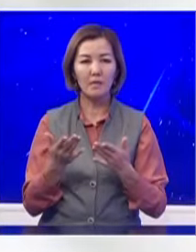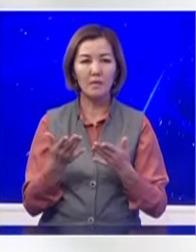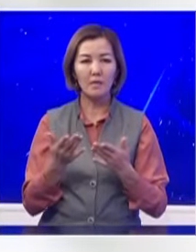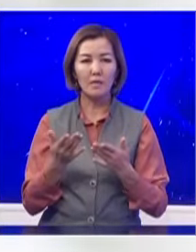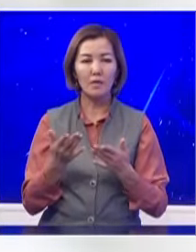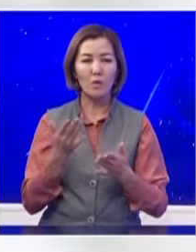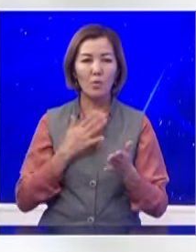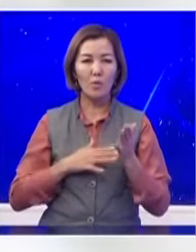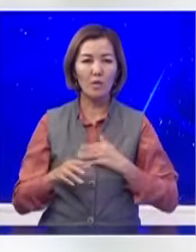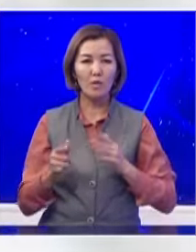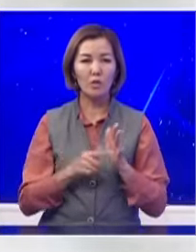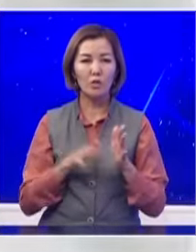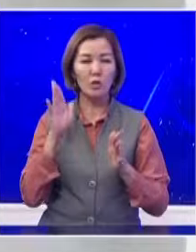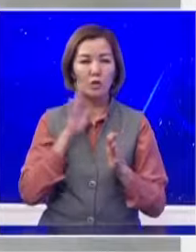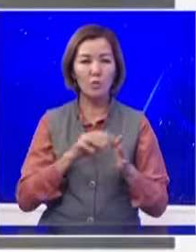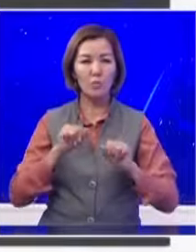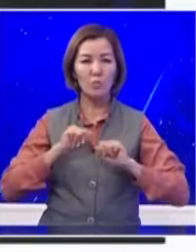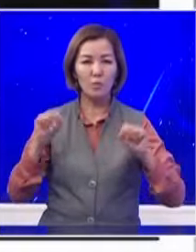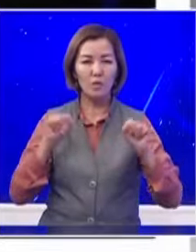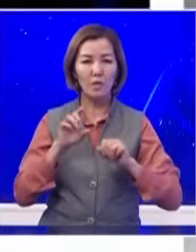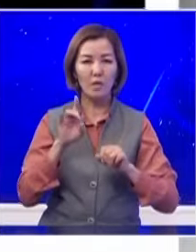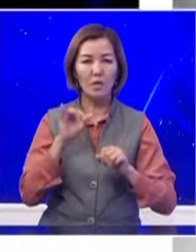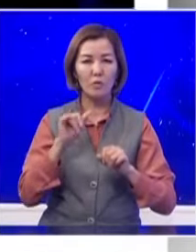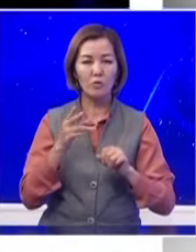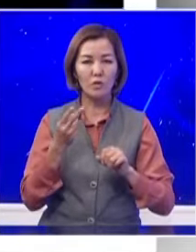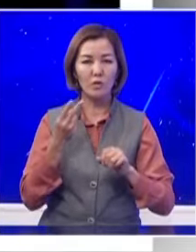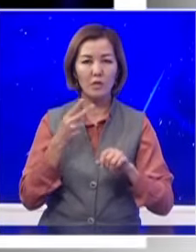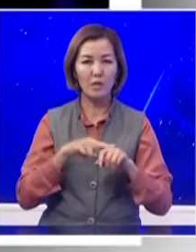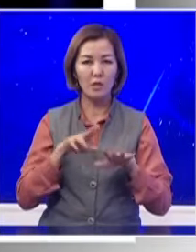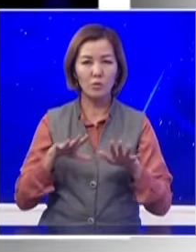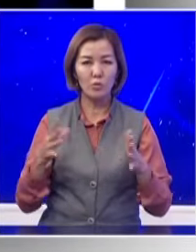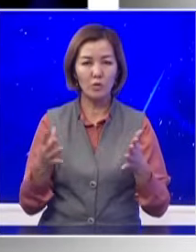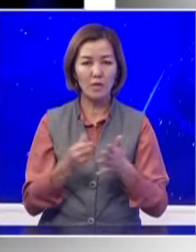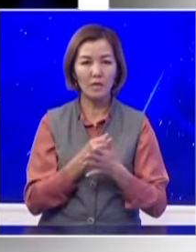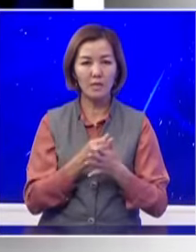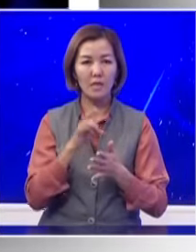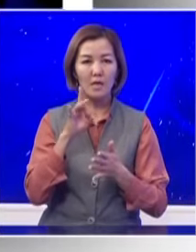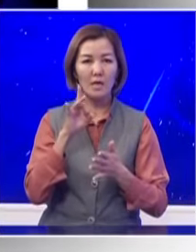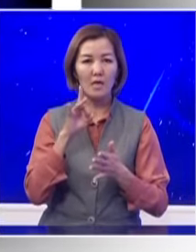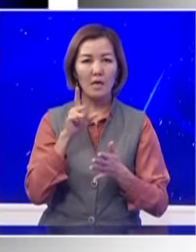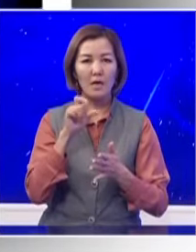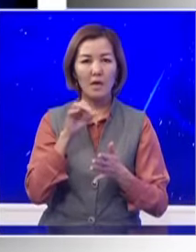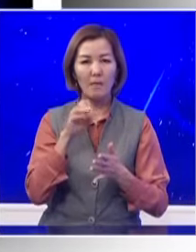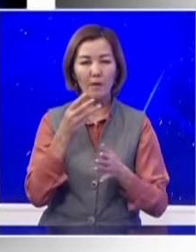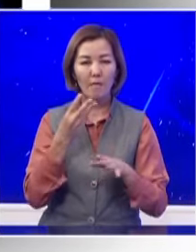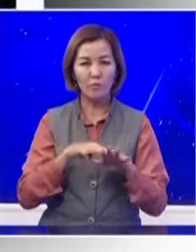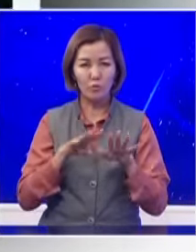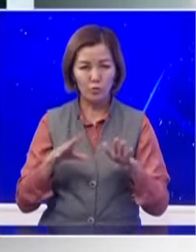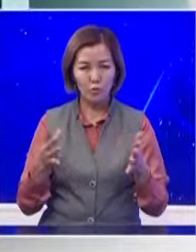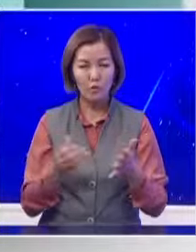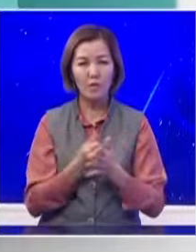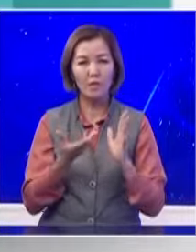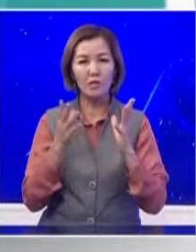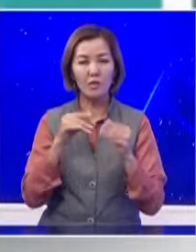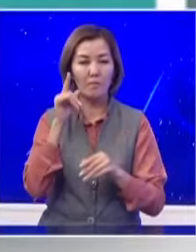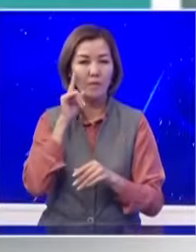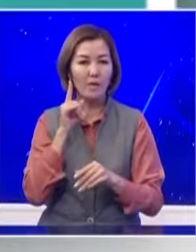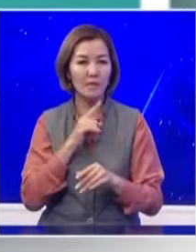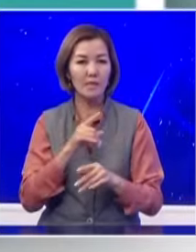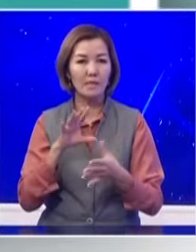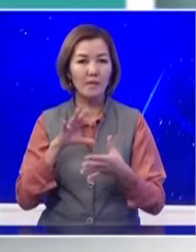қуантты. Жетісу облысының зілтеміршілері Раушан Қойшыбаева күміс жүлдеге қол созса, Рахметжан Хамаев 3-ші орыннан көрінді. Жалпы Қазақстан пара